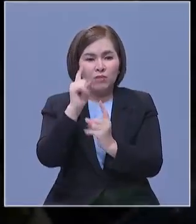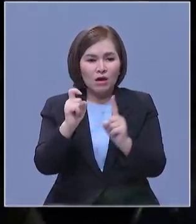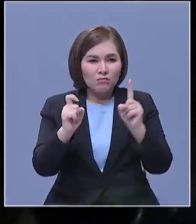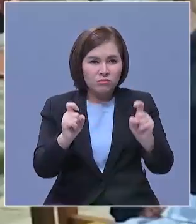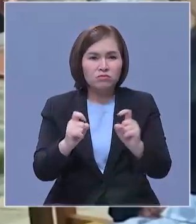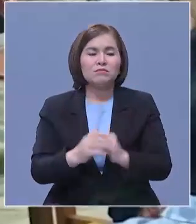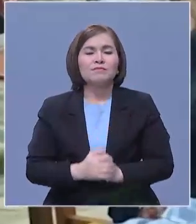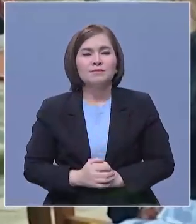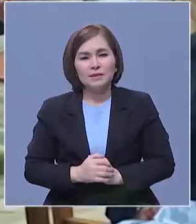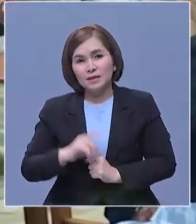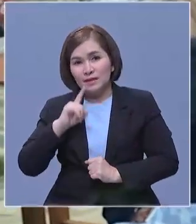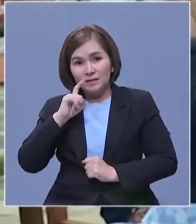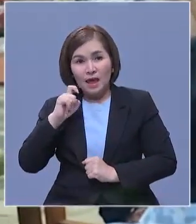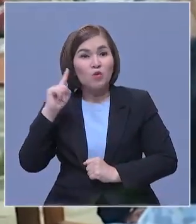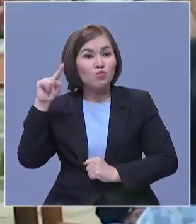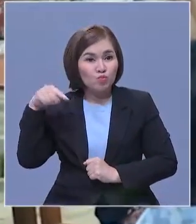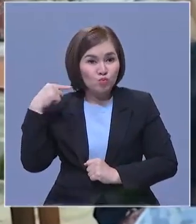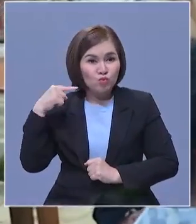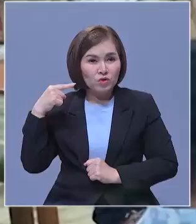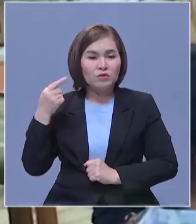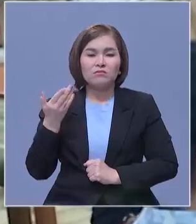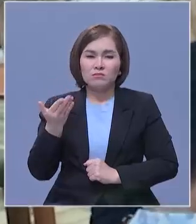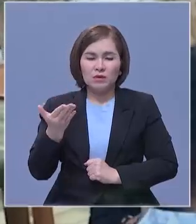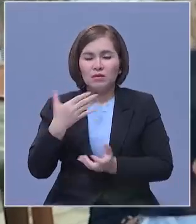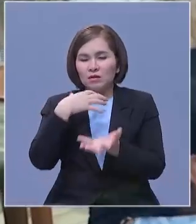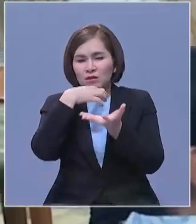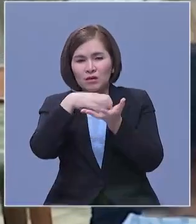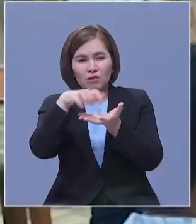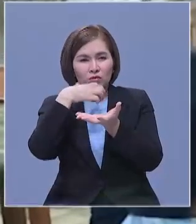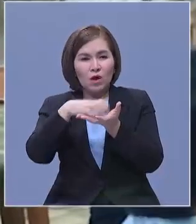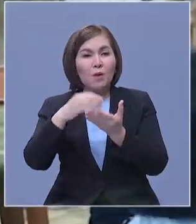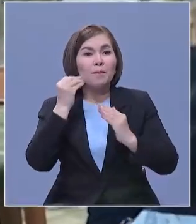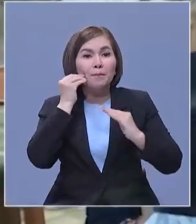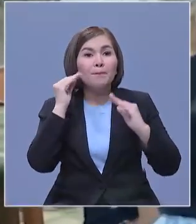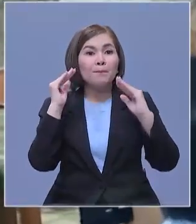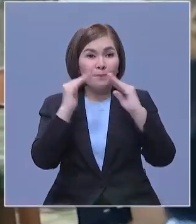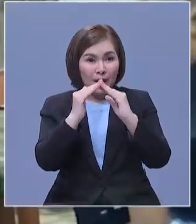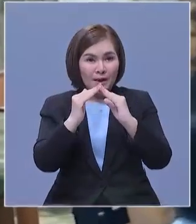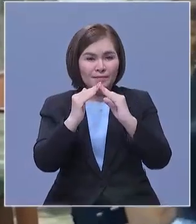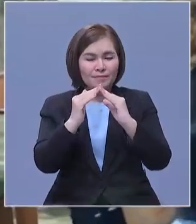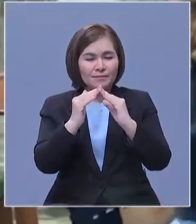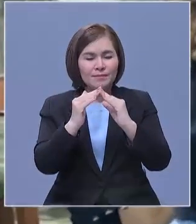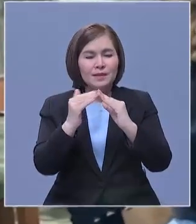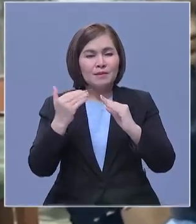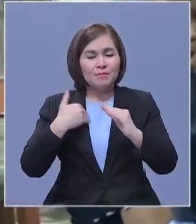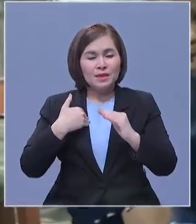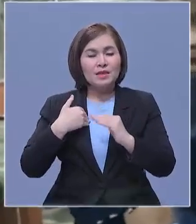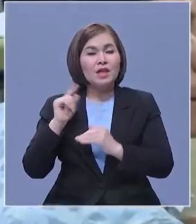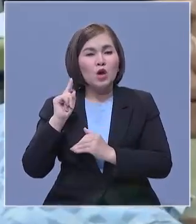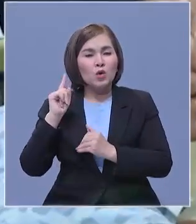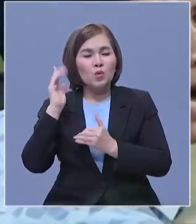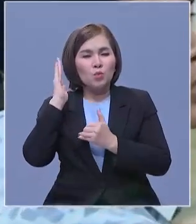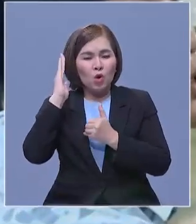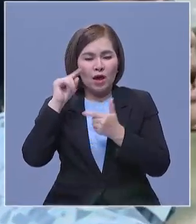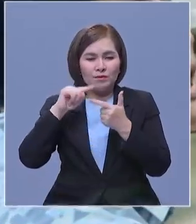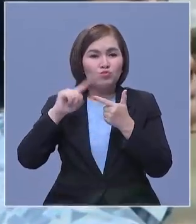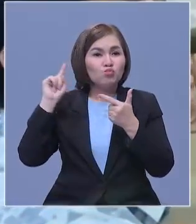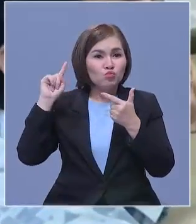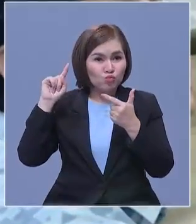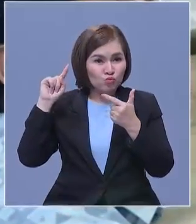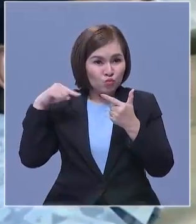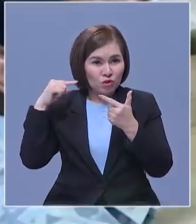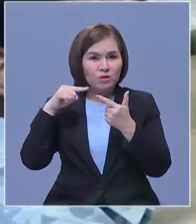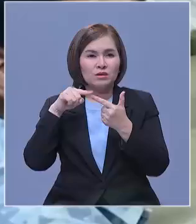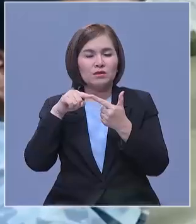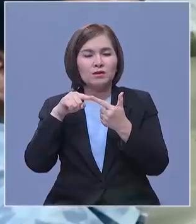นะครับผู้รอดชีวิตเนี่ยคุณยายเล่าให้ฟังแบบนี้ครับว่าบ้านหลังนี้มีคุณยายแล้วก็มีคุณตาฟินซึ่งเป็นพี่ชาย